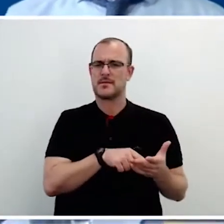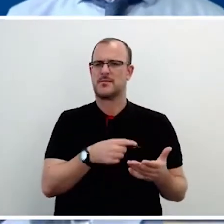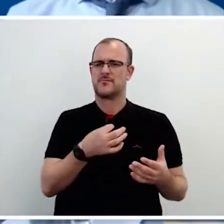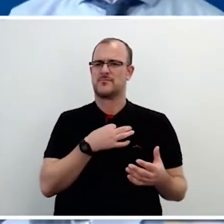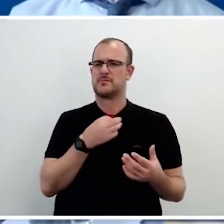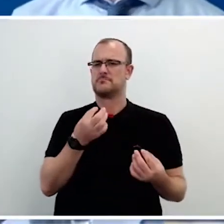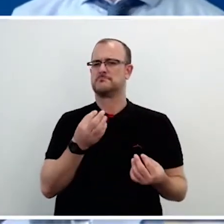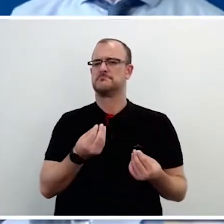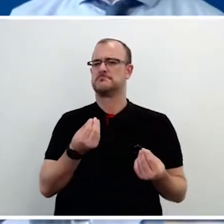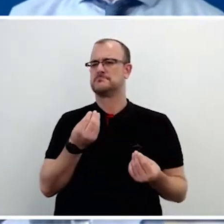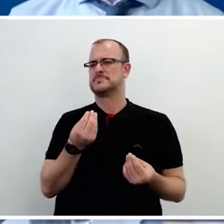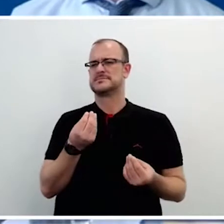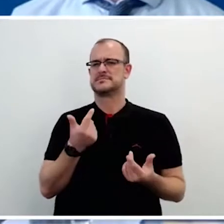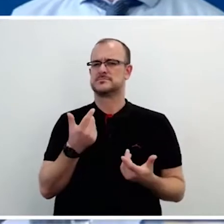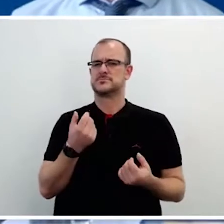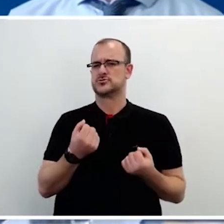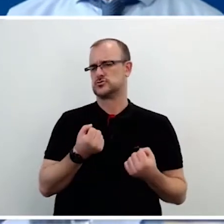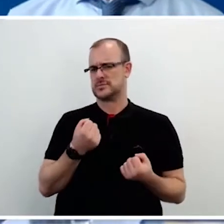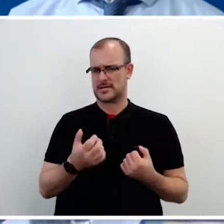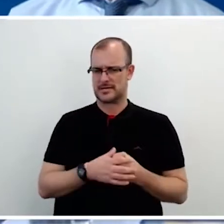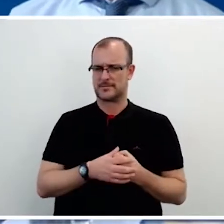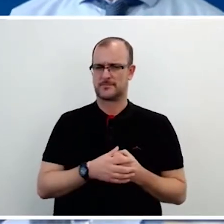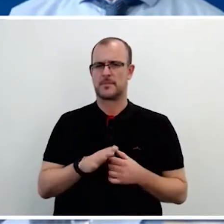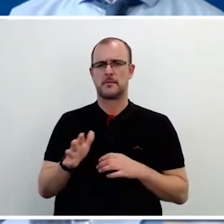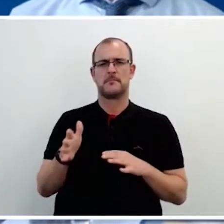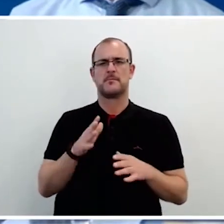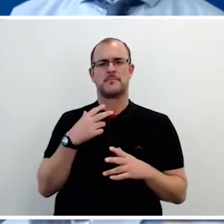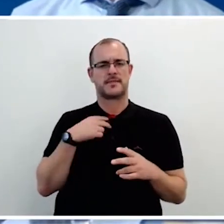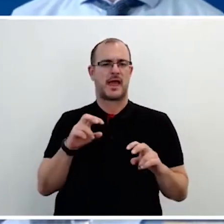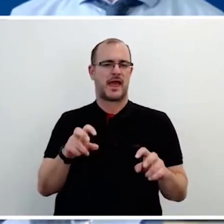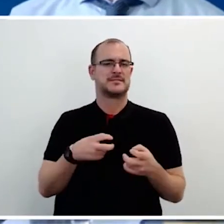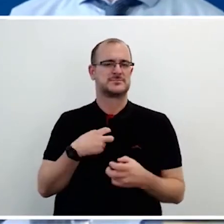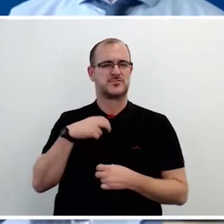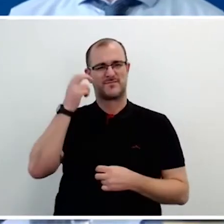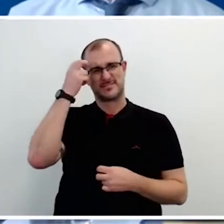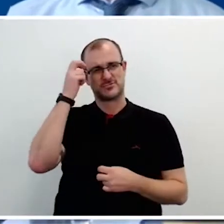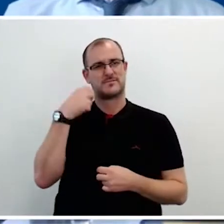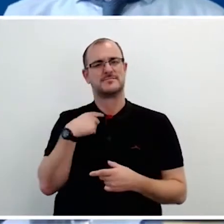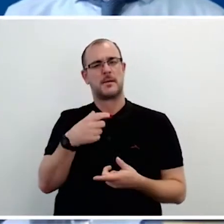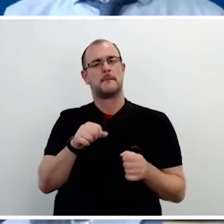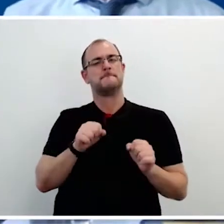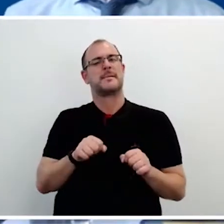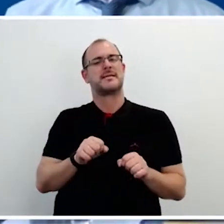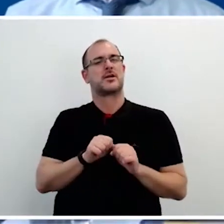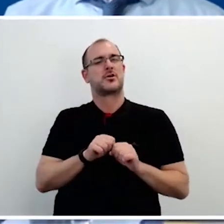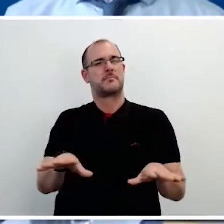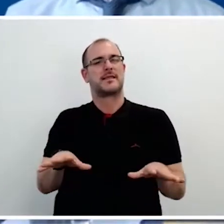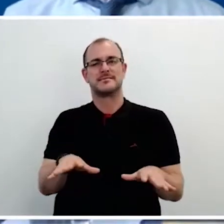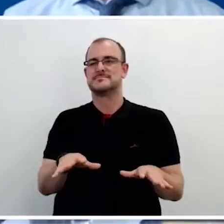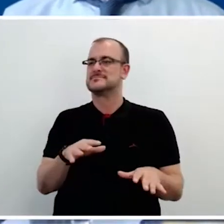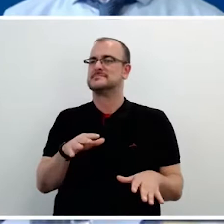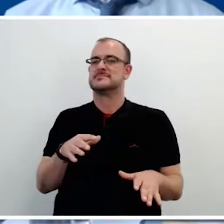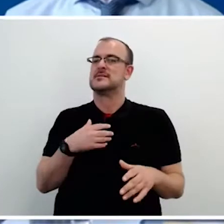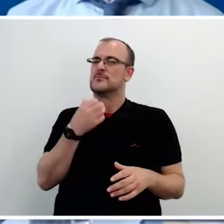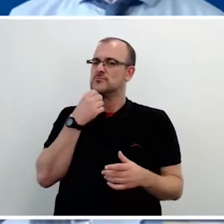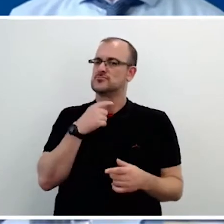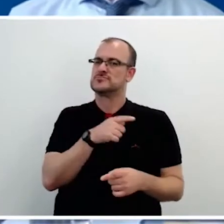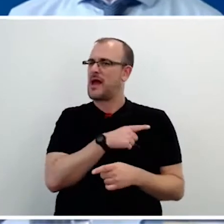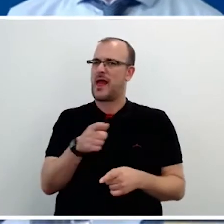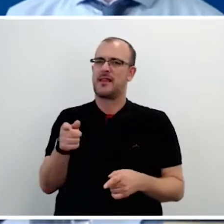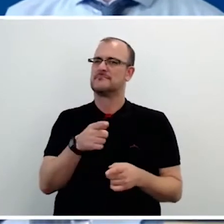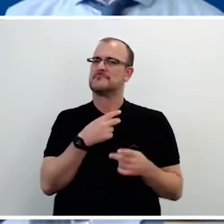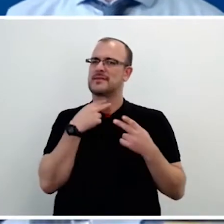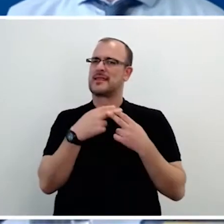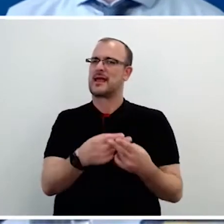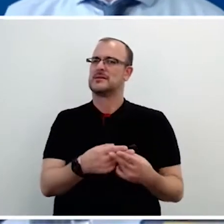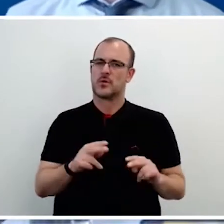ich, manchmal ein bisschen überkommen. Und auf der anderen Seite, als Erziehungswissenschaftler ist es mir wichtig, Medienkompetenz in allen Generationen gleichwertig zu